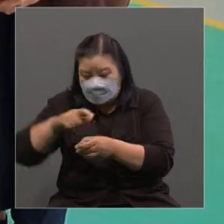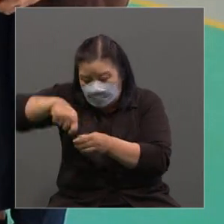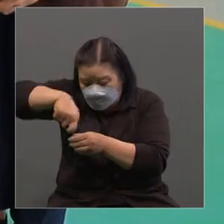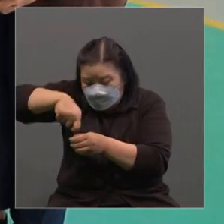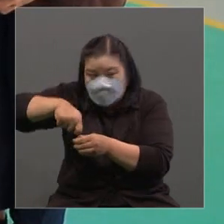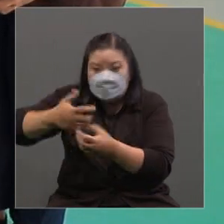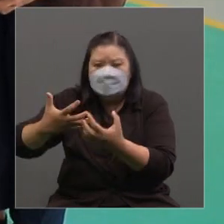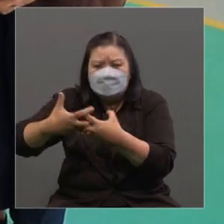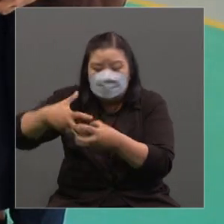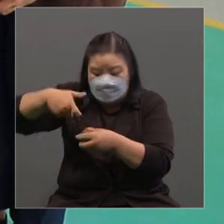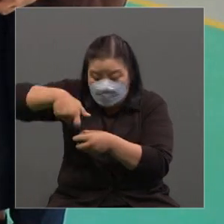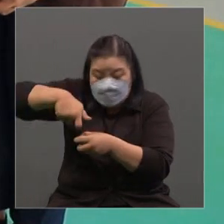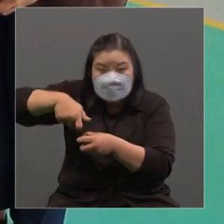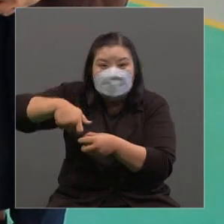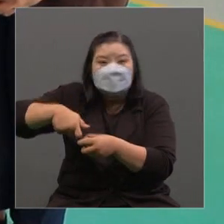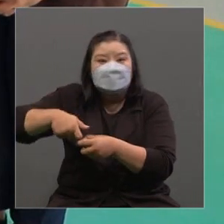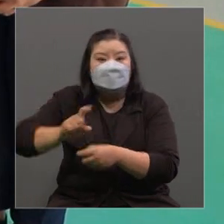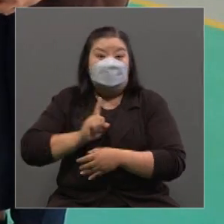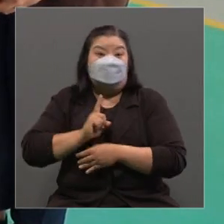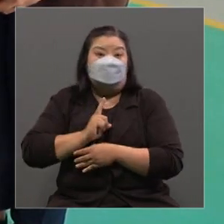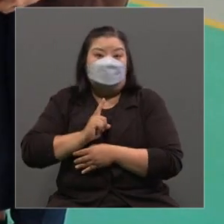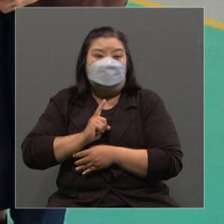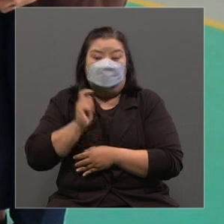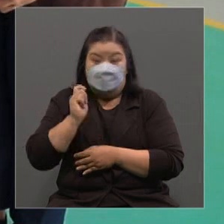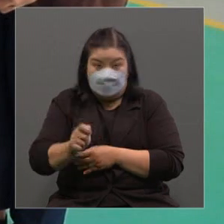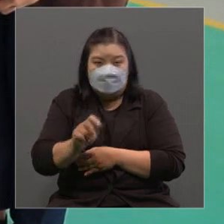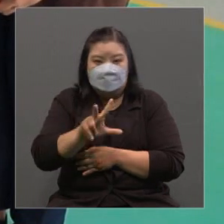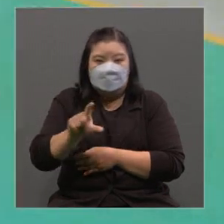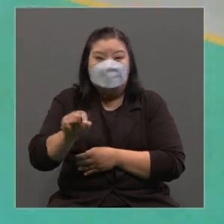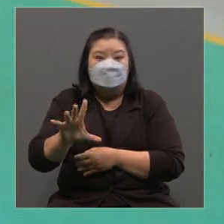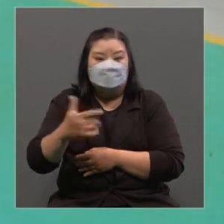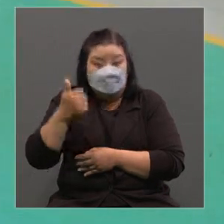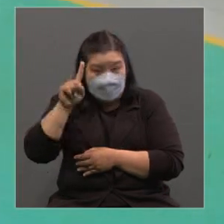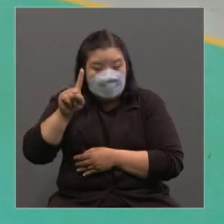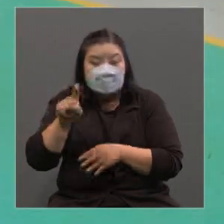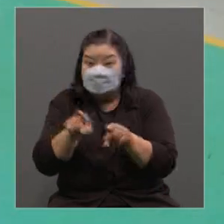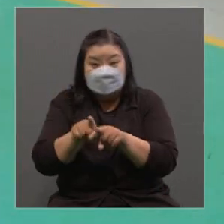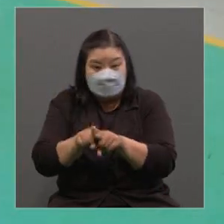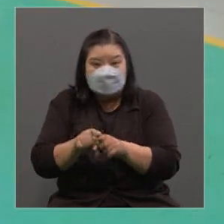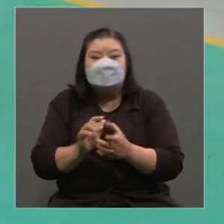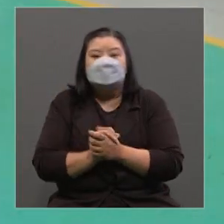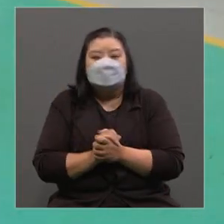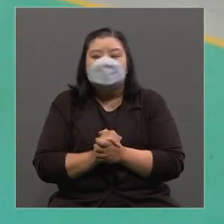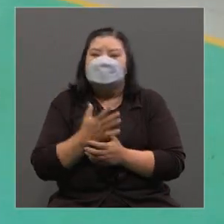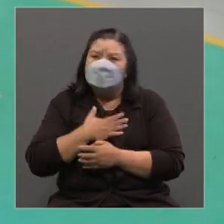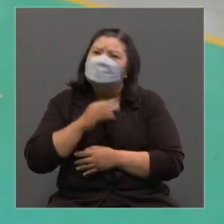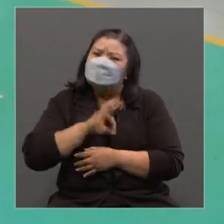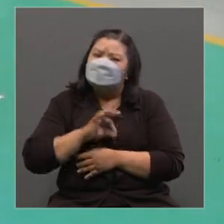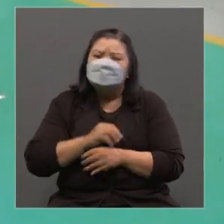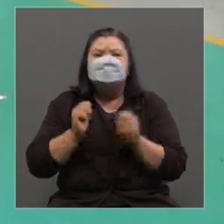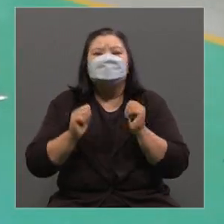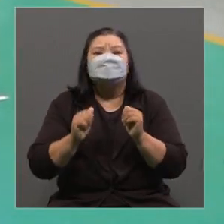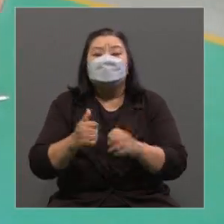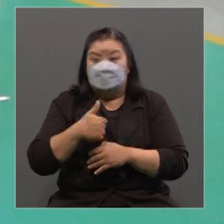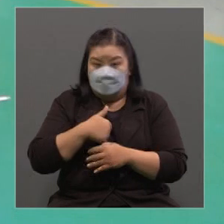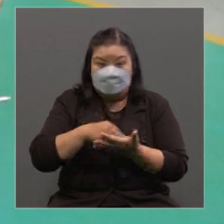นครับ325บาท15วันเหมือนกันครับ รู้สึกดีใจครับตรงที่ว่า1เรานำความรู้